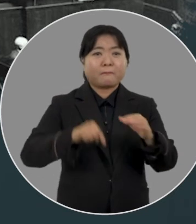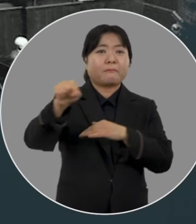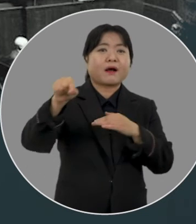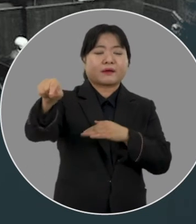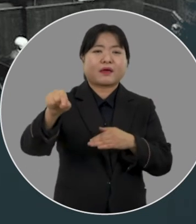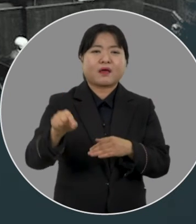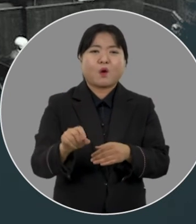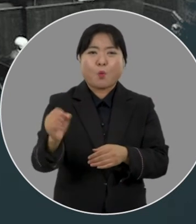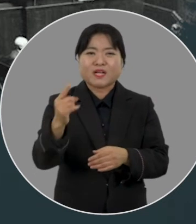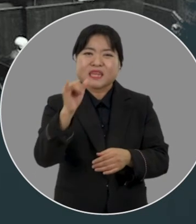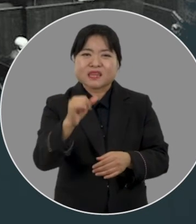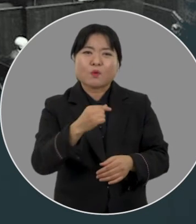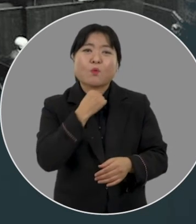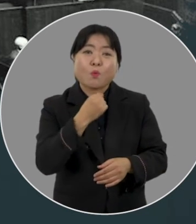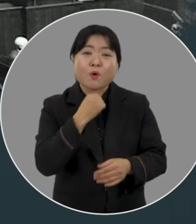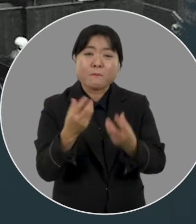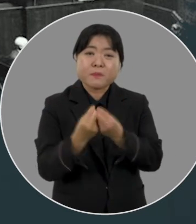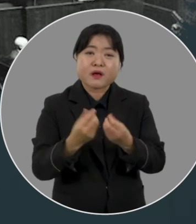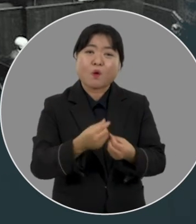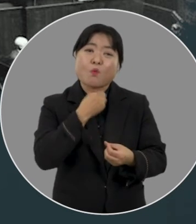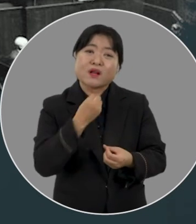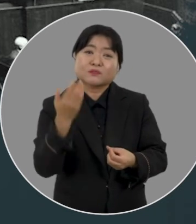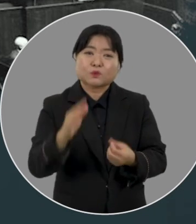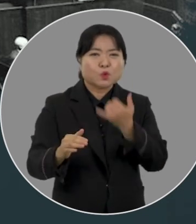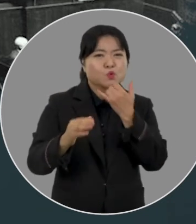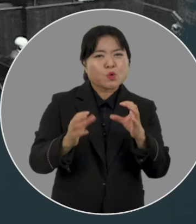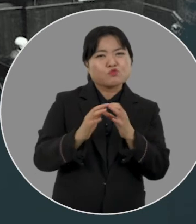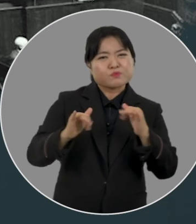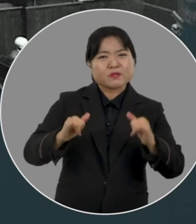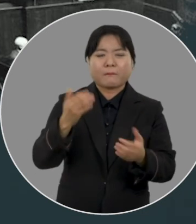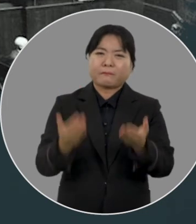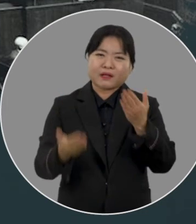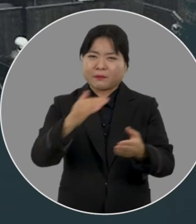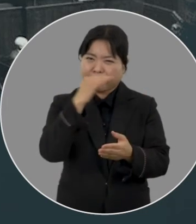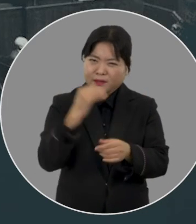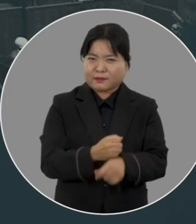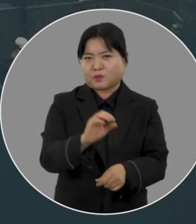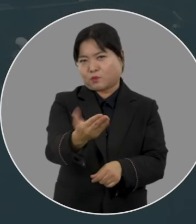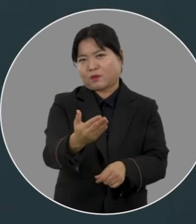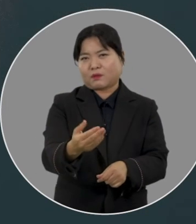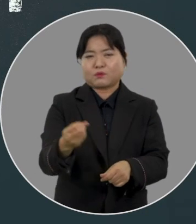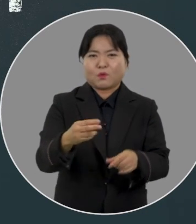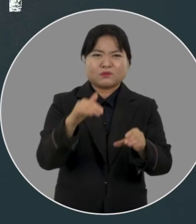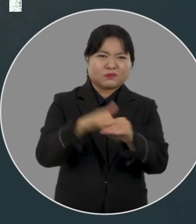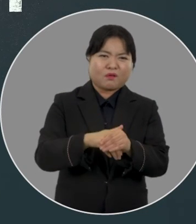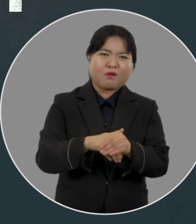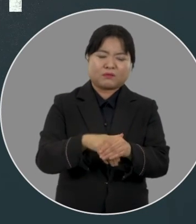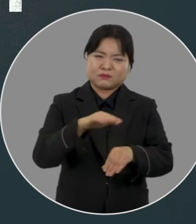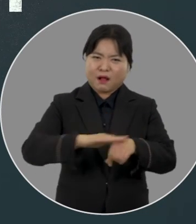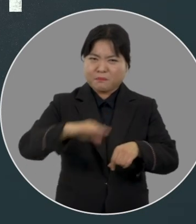바깥으로 돌려도 독일 국민은 바로 판단했어야죠. 그리고 선거를 잘 했어야죠. 이게 첫